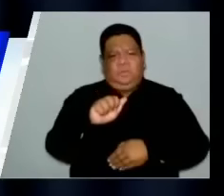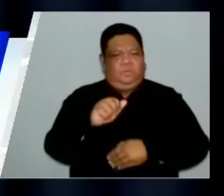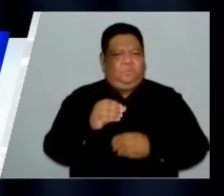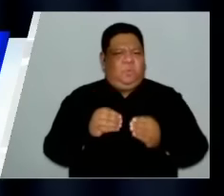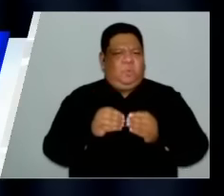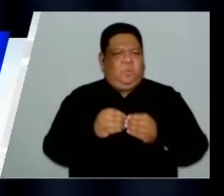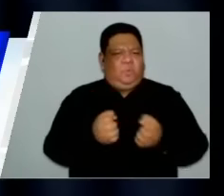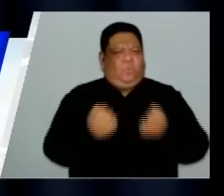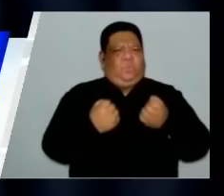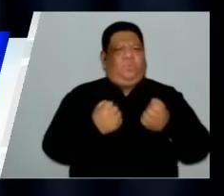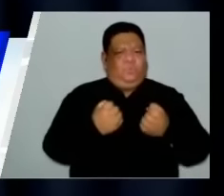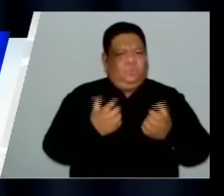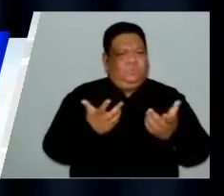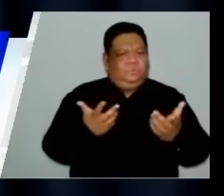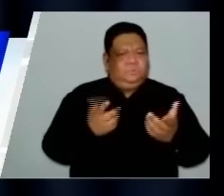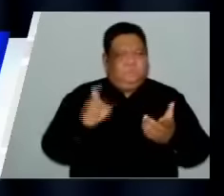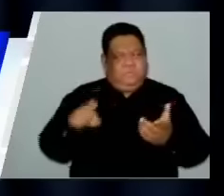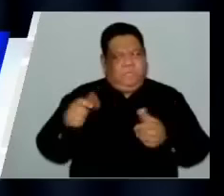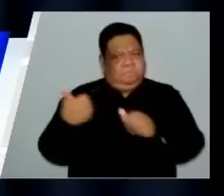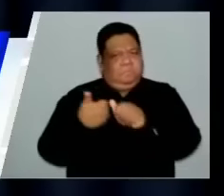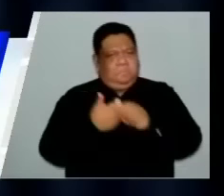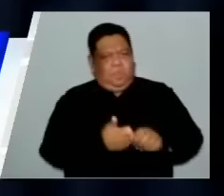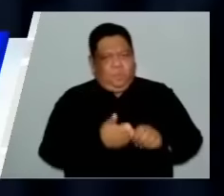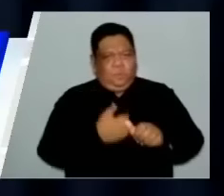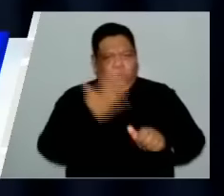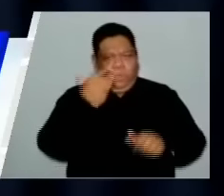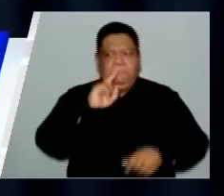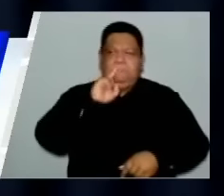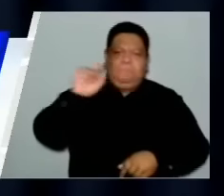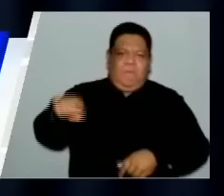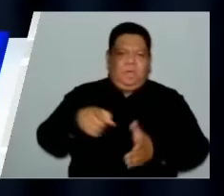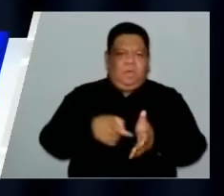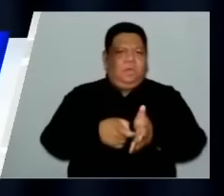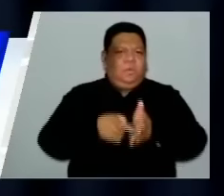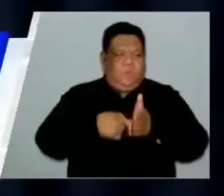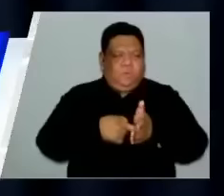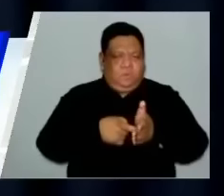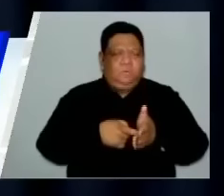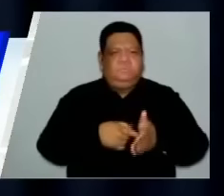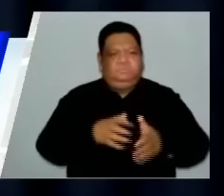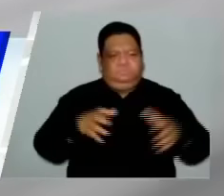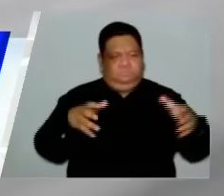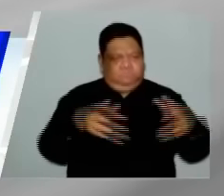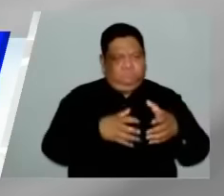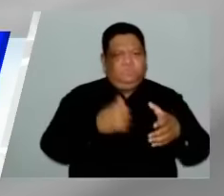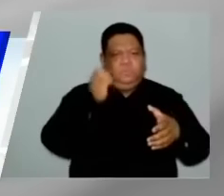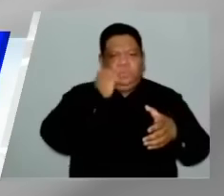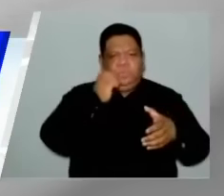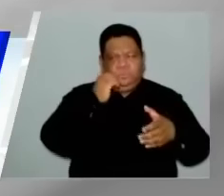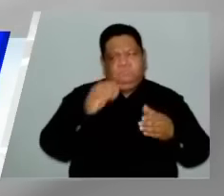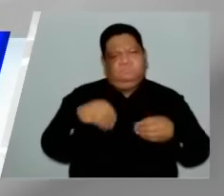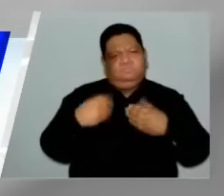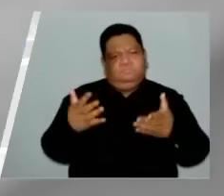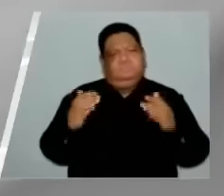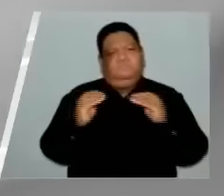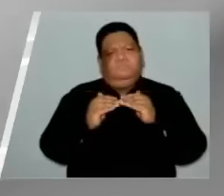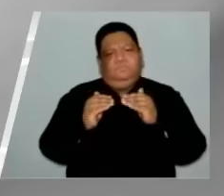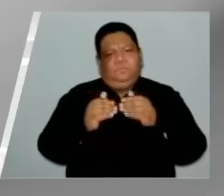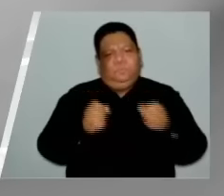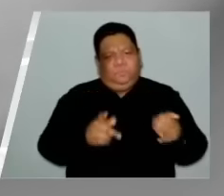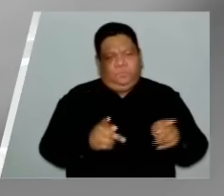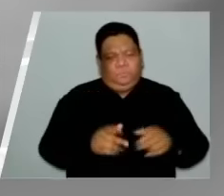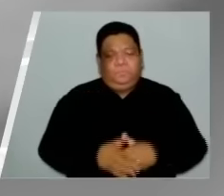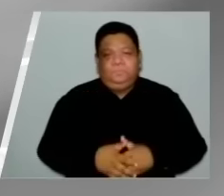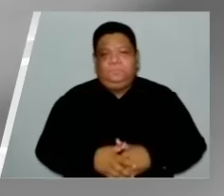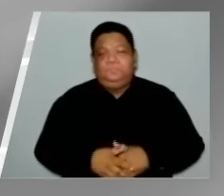Kailangan sundin niya, i-heed niya yung sampina. The committee always gives a fair hearing. May sampina na rin para sa kanya ang